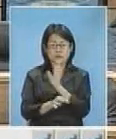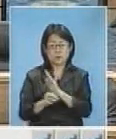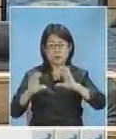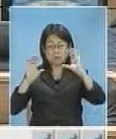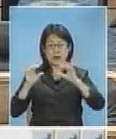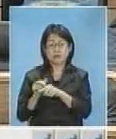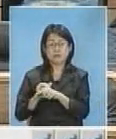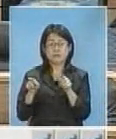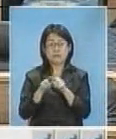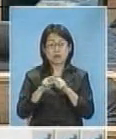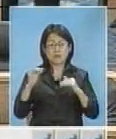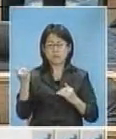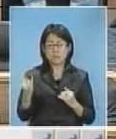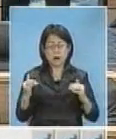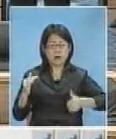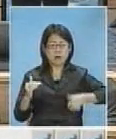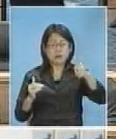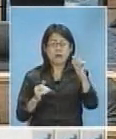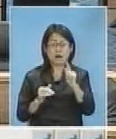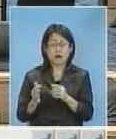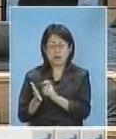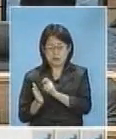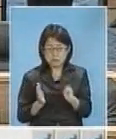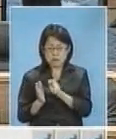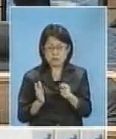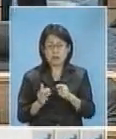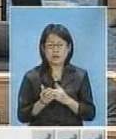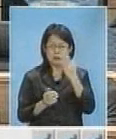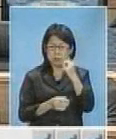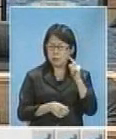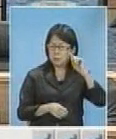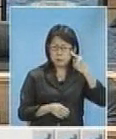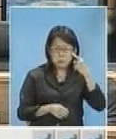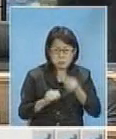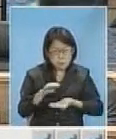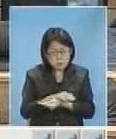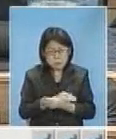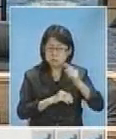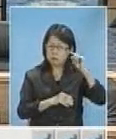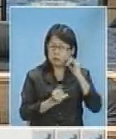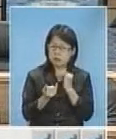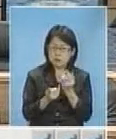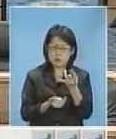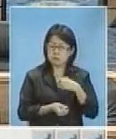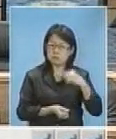ต้องเสียเปรียบธนาคารพาณิชย์อีกต่างหากมีประโยชน์อะไรกันอยู่หรือเปล่าครับเพราะผมไม่เข้าใจกันจริง